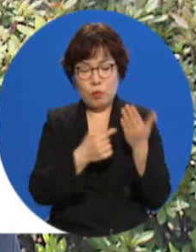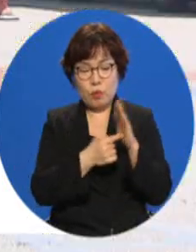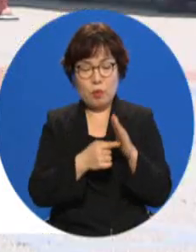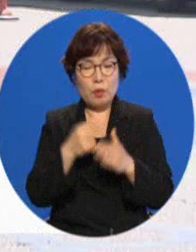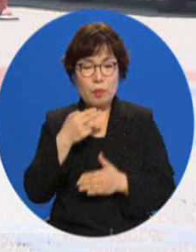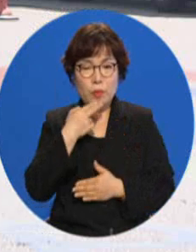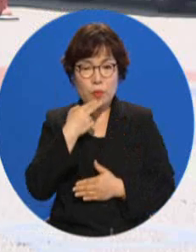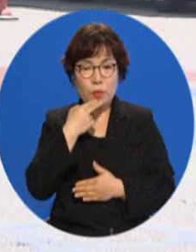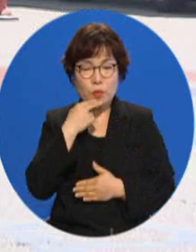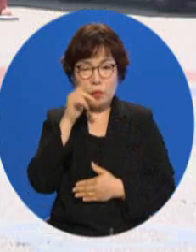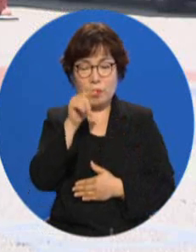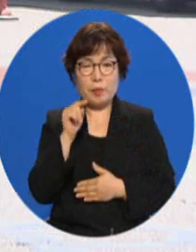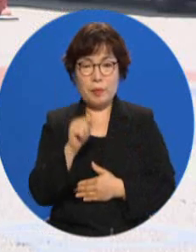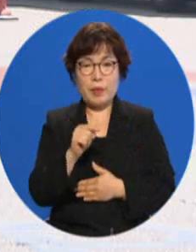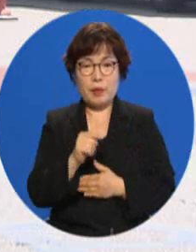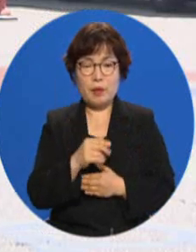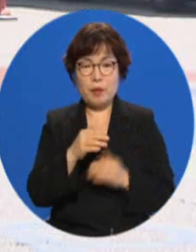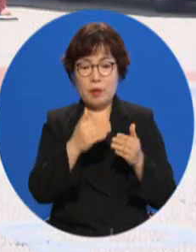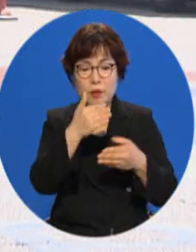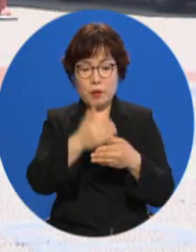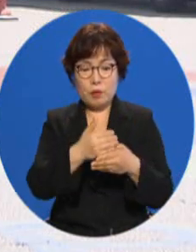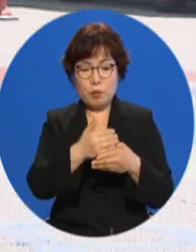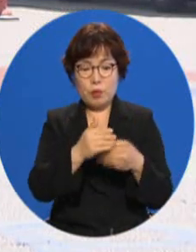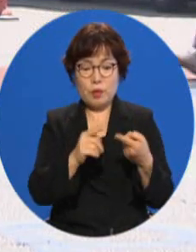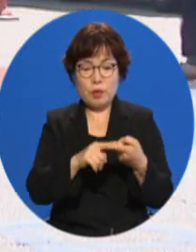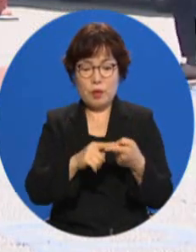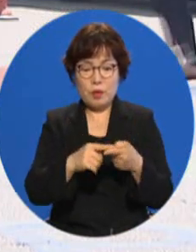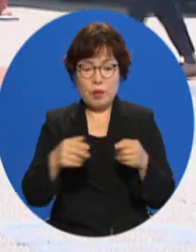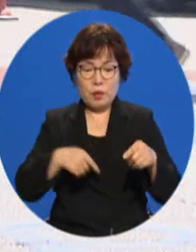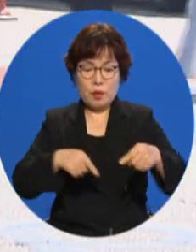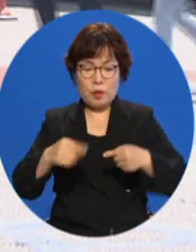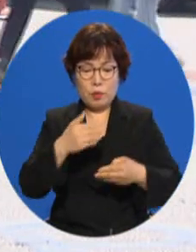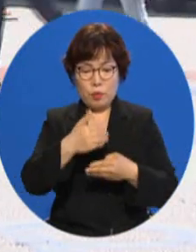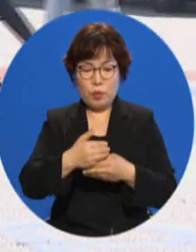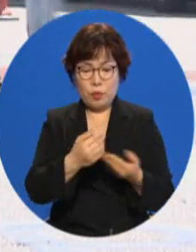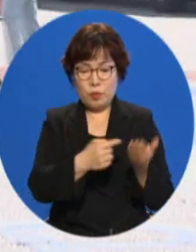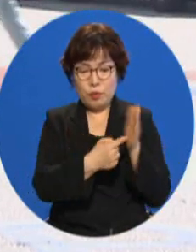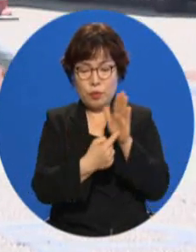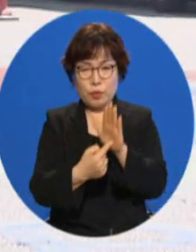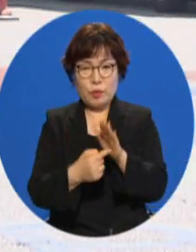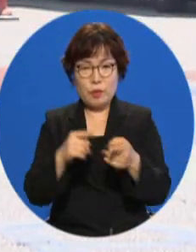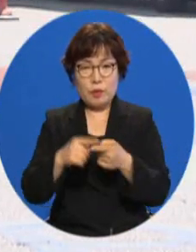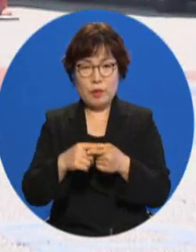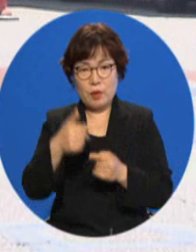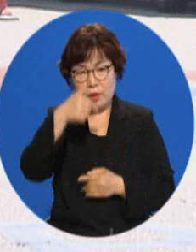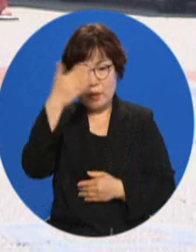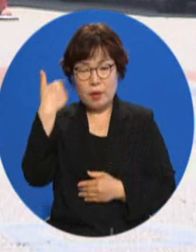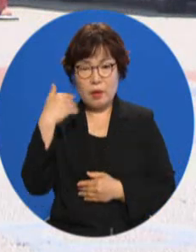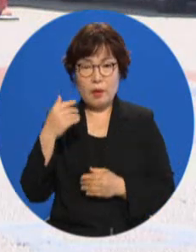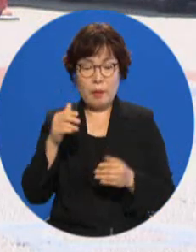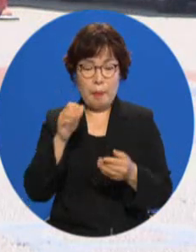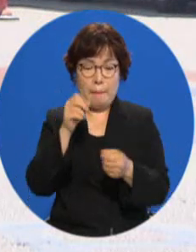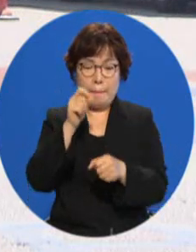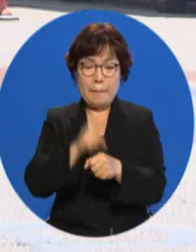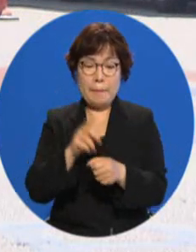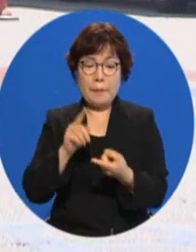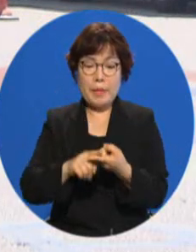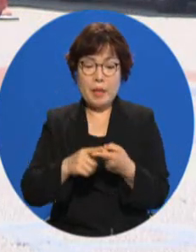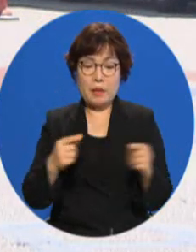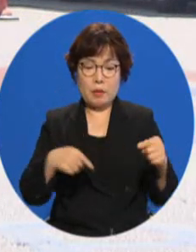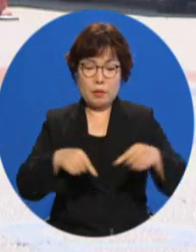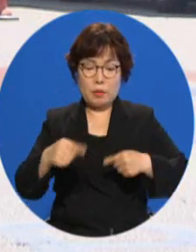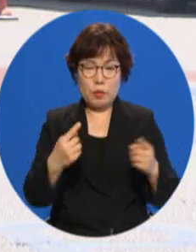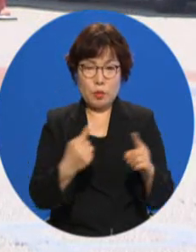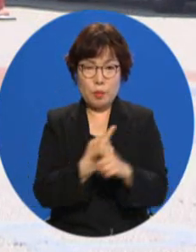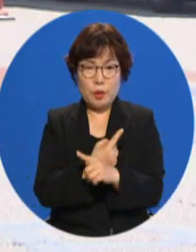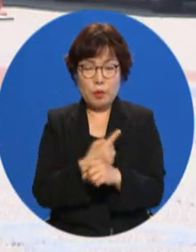거죠. 정보의 차단은 곧 폐쇄적인 행정으로 이어질 수 있습니다. 과거 관행을 극복하고 투명 행정의 체질을